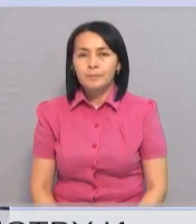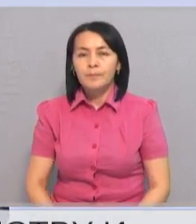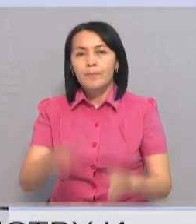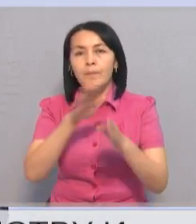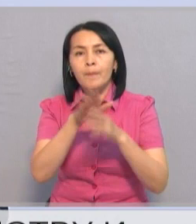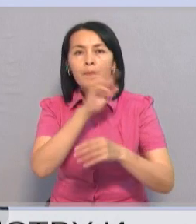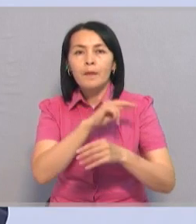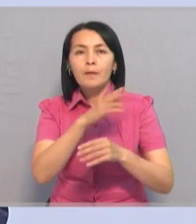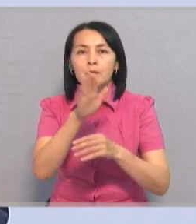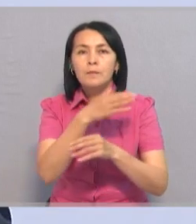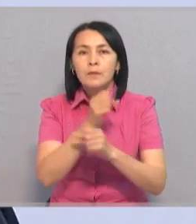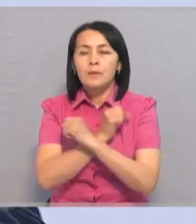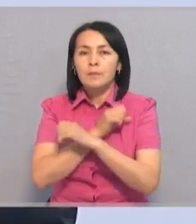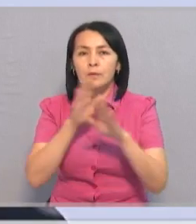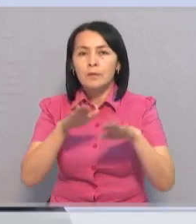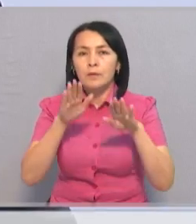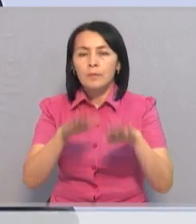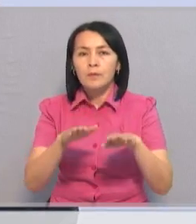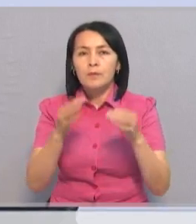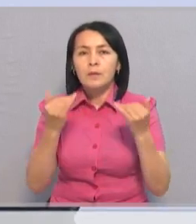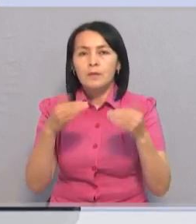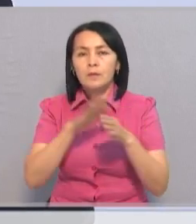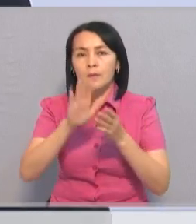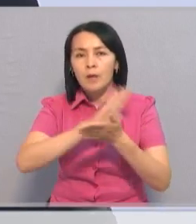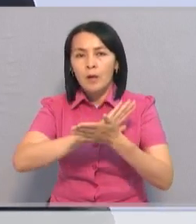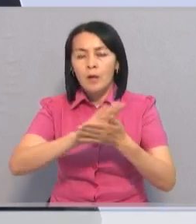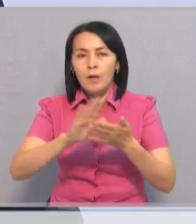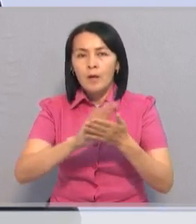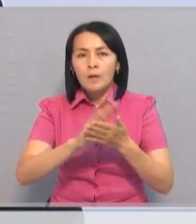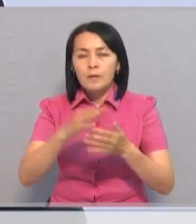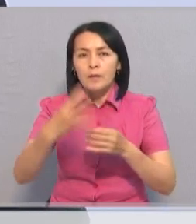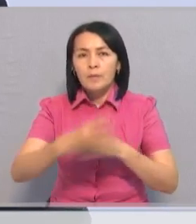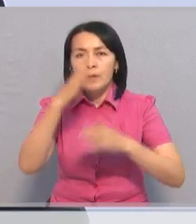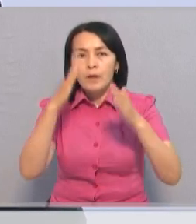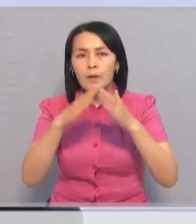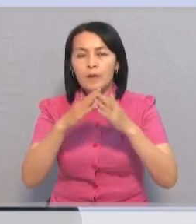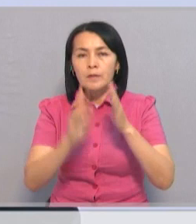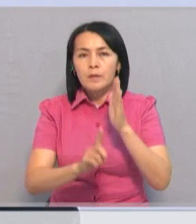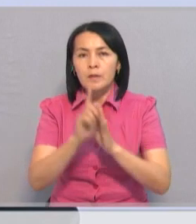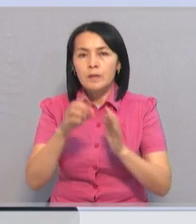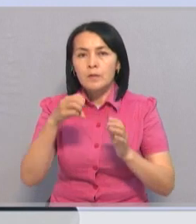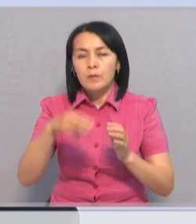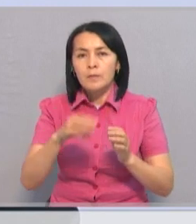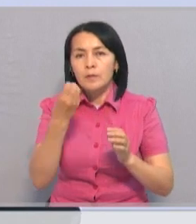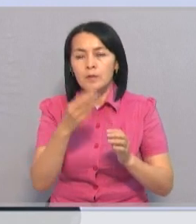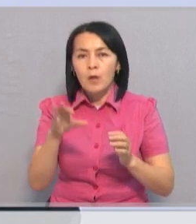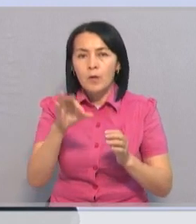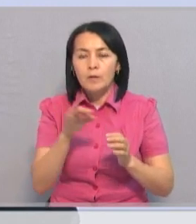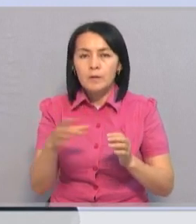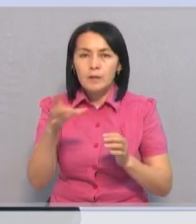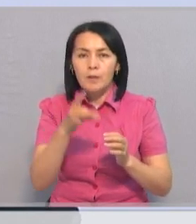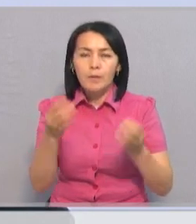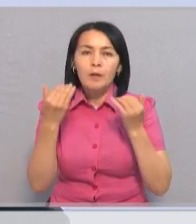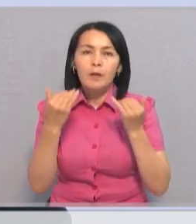Ведутся работы в парках, скверах, местах отдыха. Приводить в порядок фасады многоэтажных домов начали в Тулебийском, Шадаринском, Ордобасинском